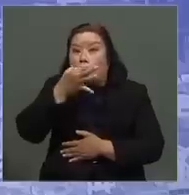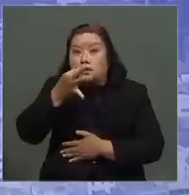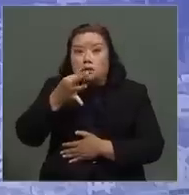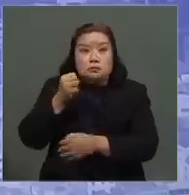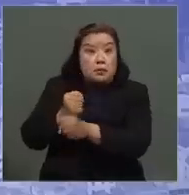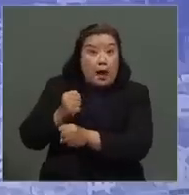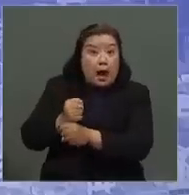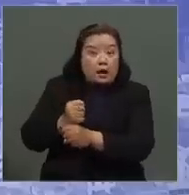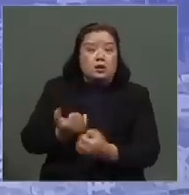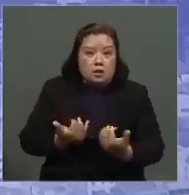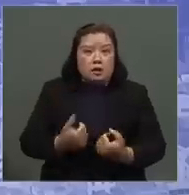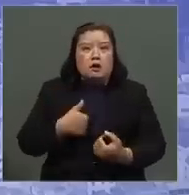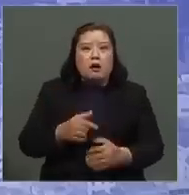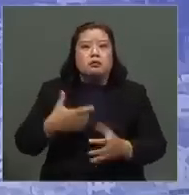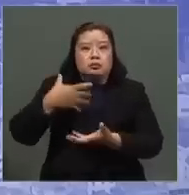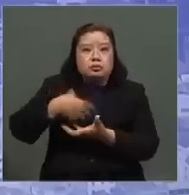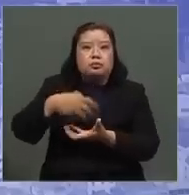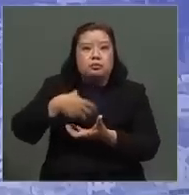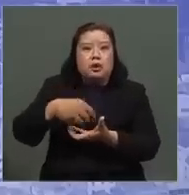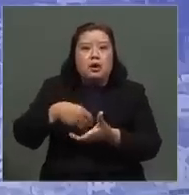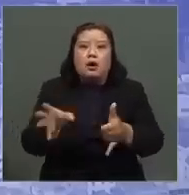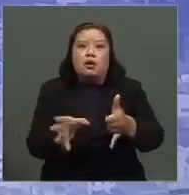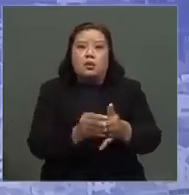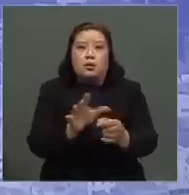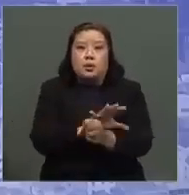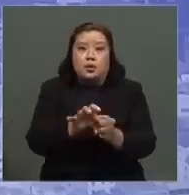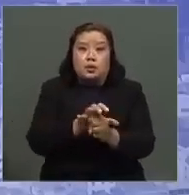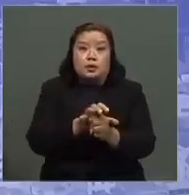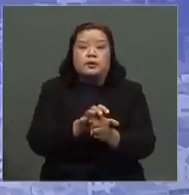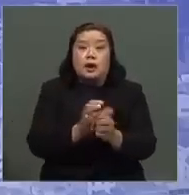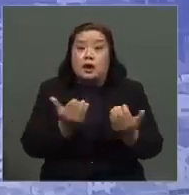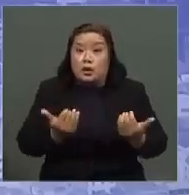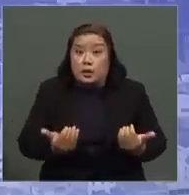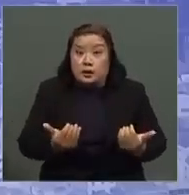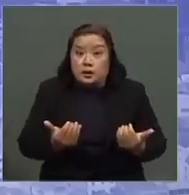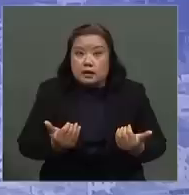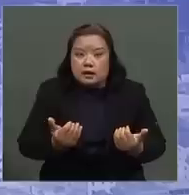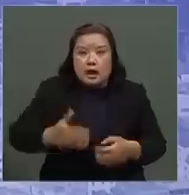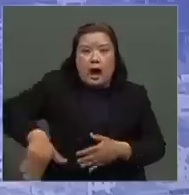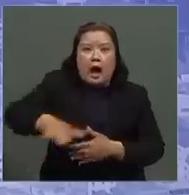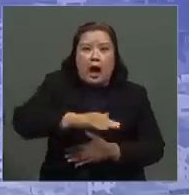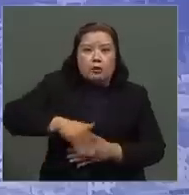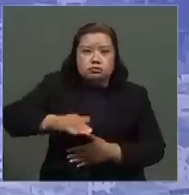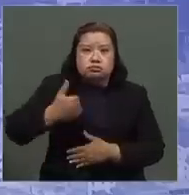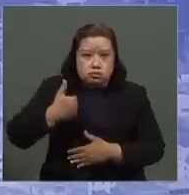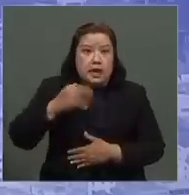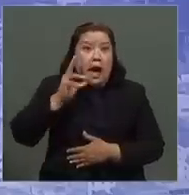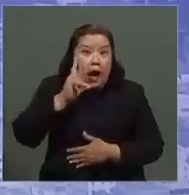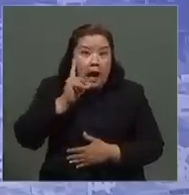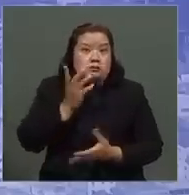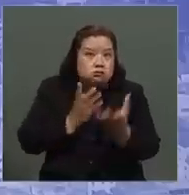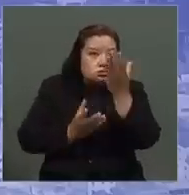แล้วก็กลับมารายงานสถานการณ์การติดเชื้อในวันนี้นะคะแล้วก็ก็เชื่อว่าหลายท่านได้ติดตามข้อมูล